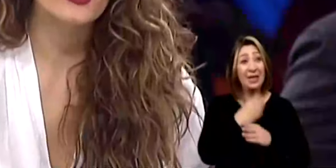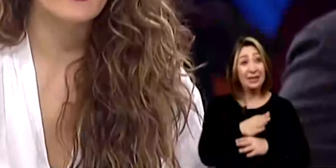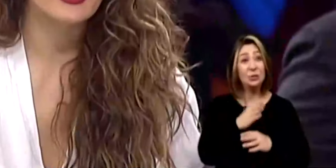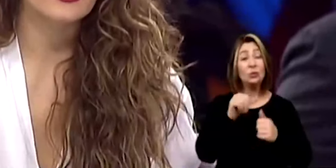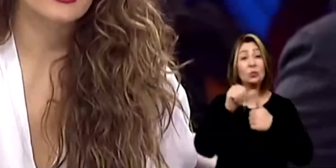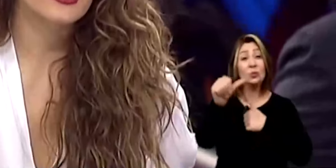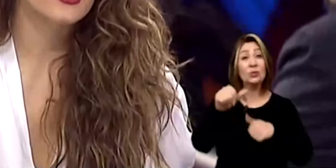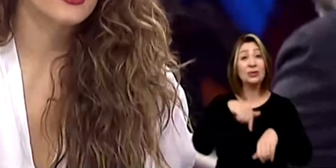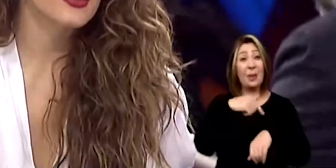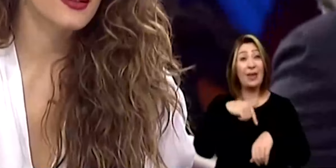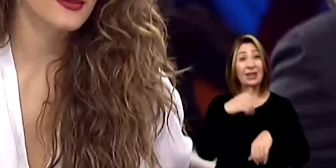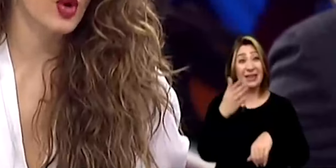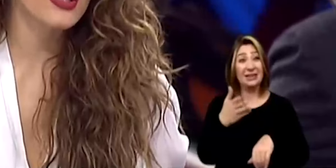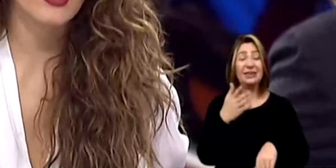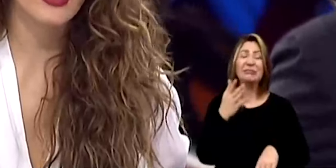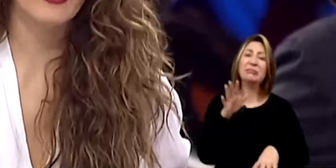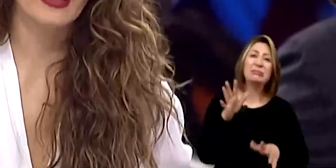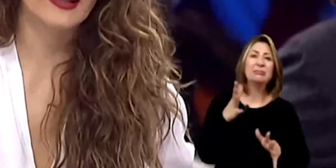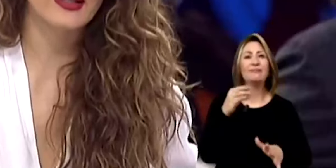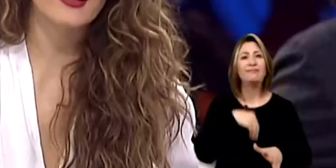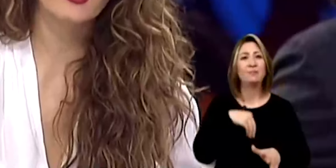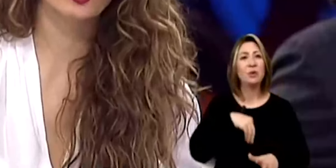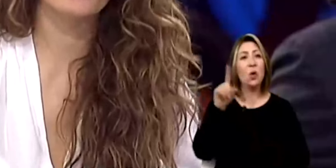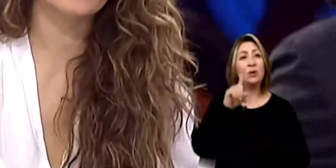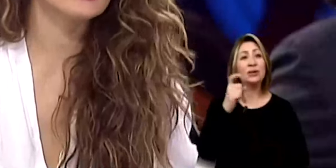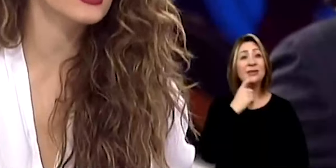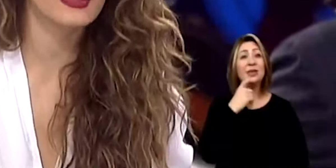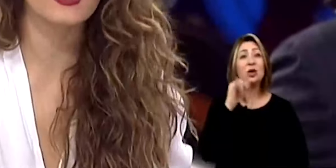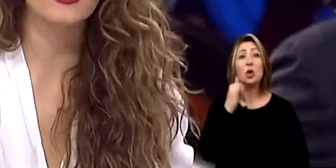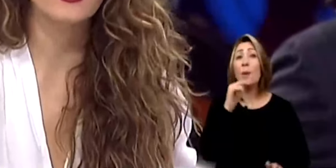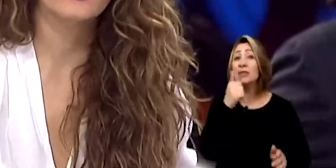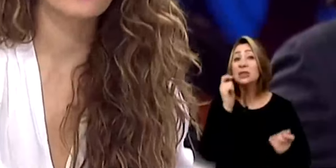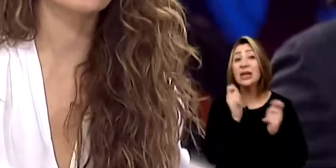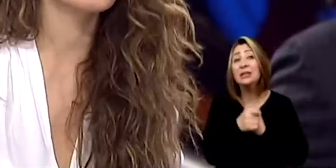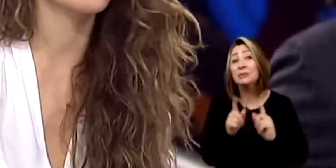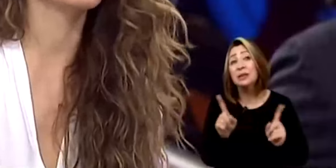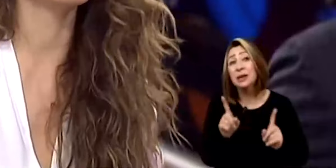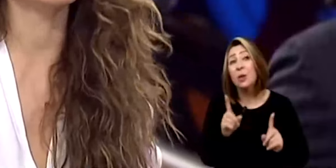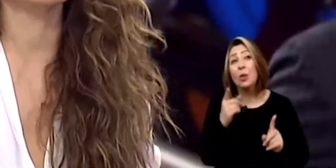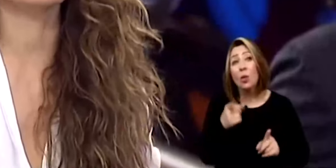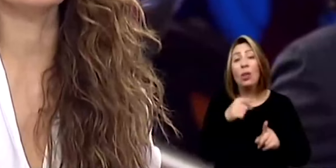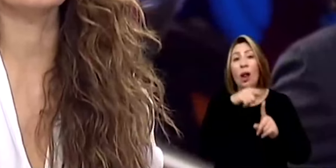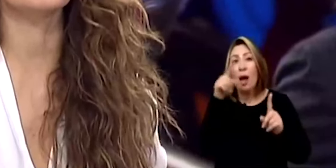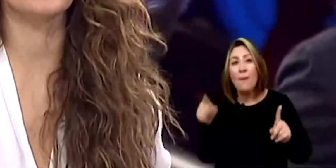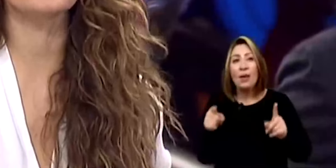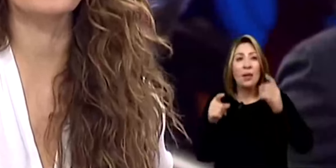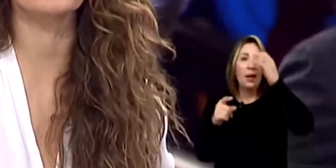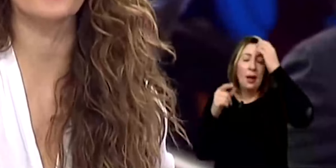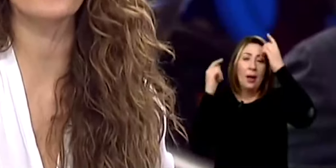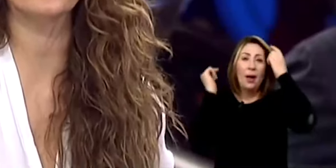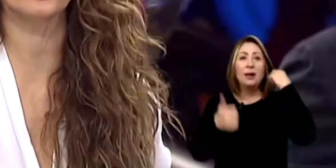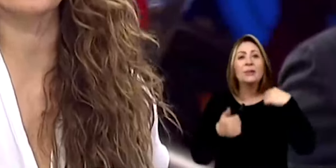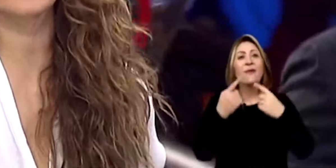yani uzun zamandır sanırım 10 seneden beri en az kilom hiç değişmedi. Ona rağmen her